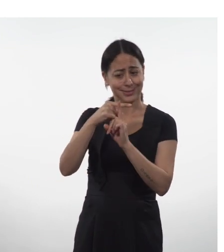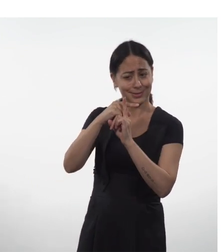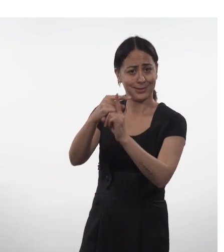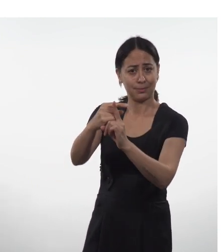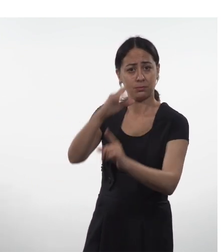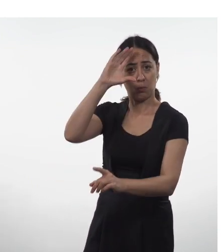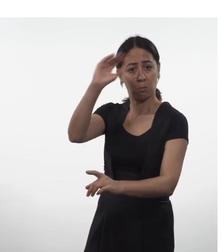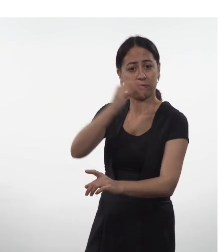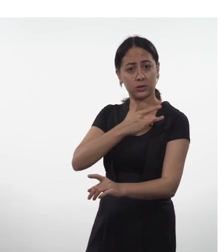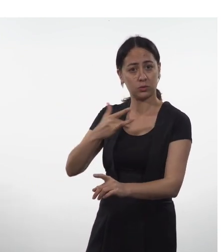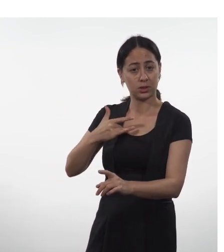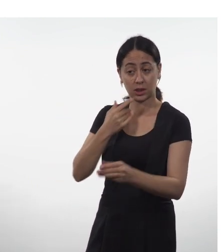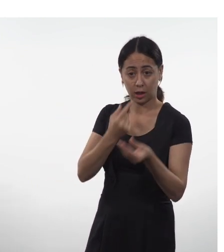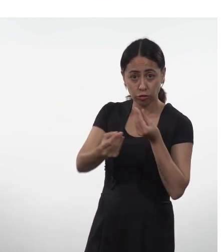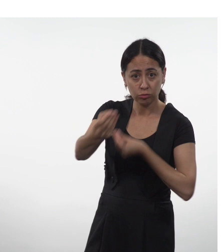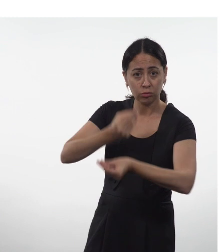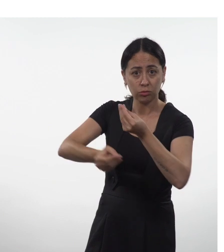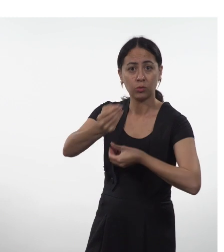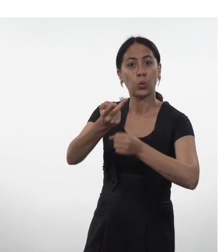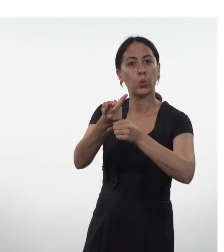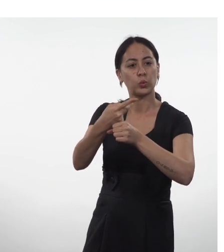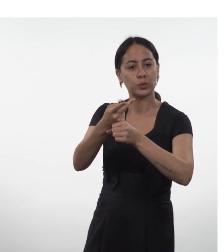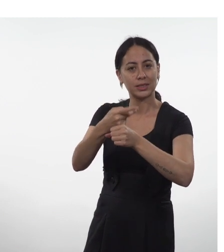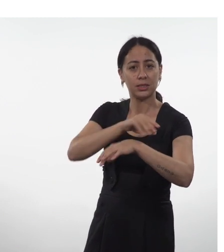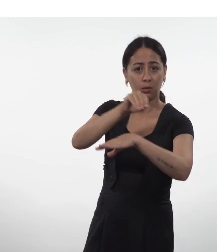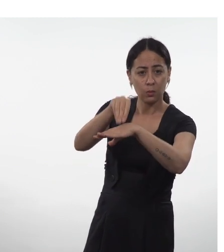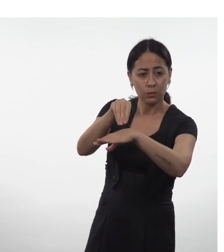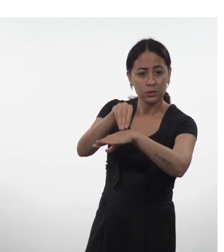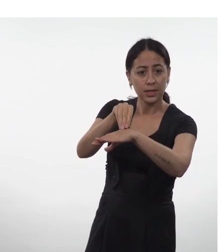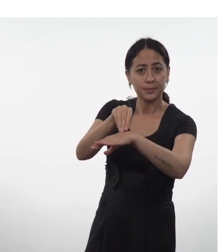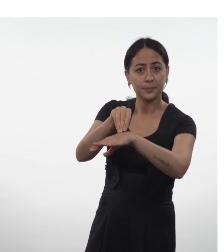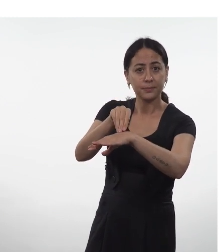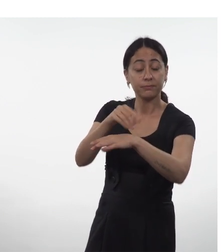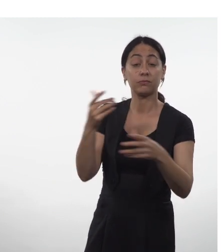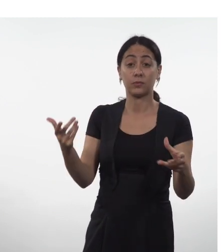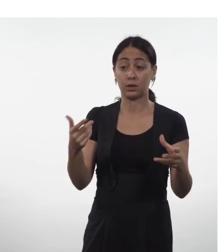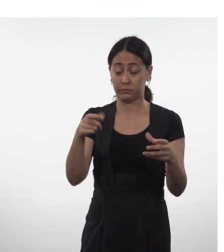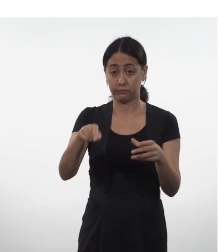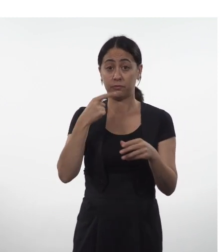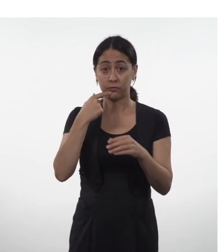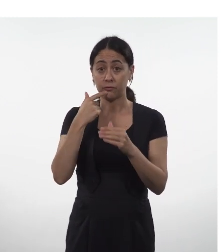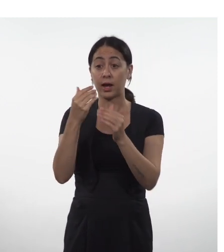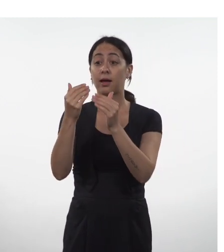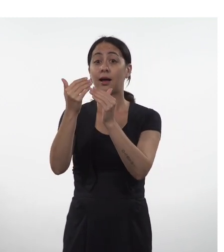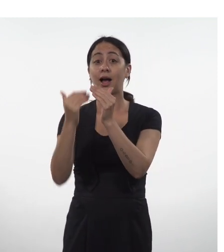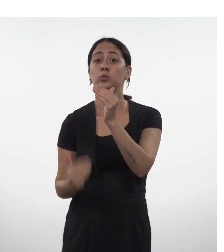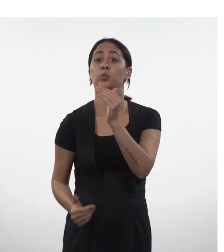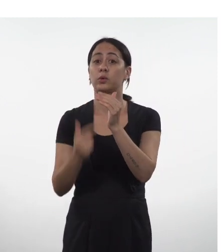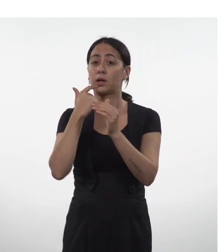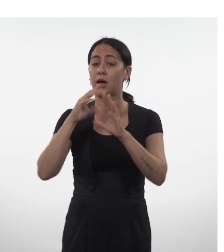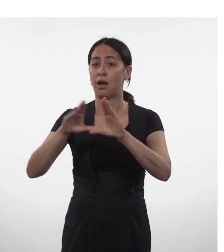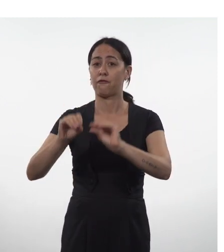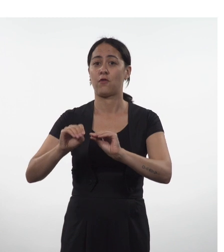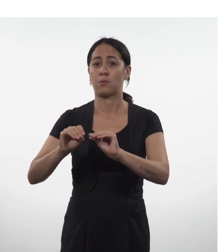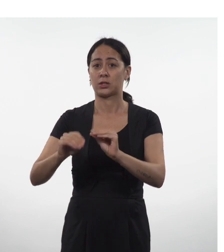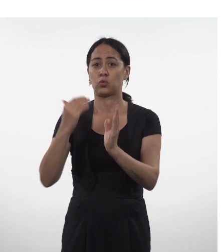permet de les outiller, de leur donner concrètement des conseils, de répertorier également un annuaire de formation et d'accéder à une